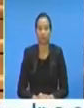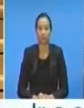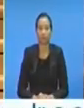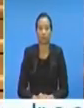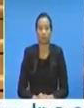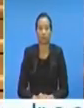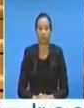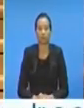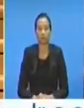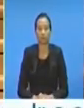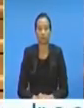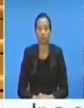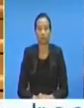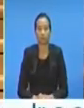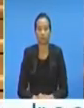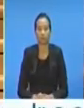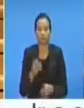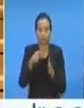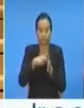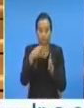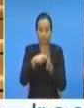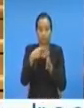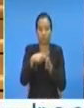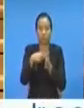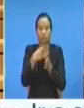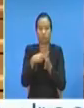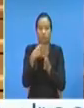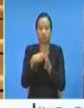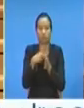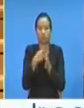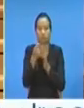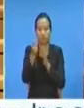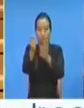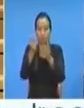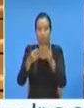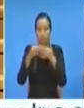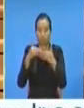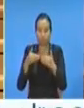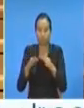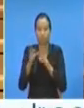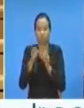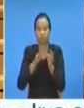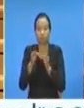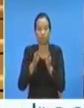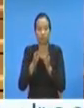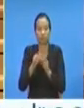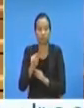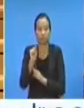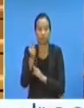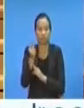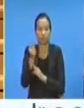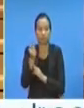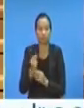โดยผมได้ให้เหตุผลและในที่สุดกรรมาธิการได้ถอยเรื่องนี้ออกไปทำการศึกษาใหม่และต้องขอกราบขอบพระคุณที่ได้ถอนเรื่องนี้